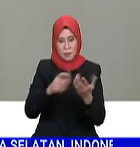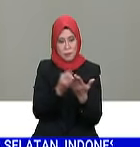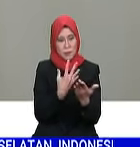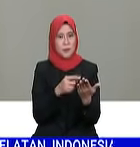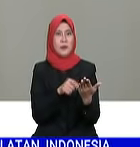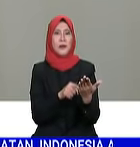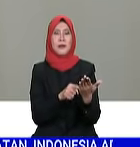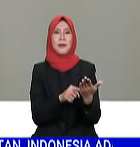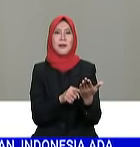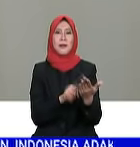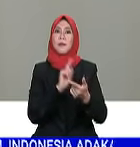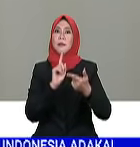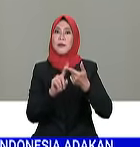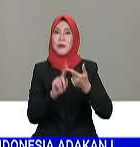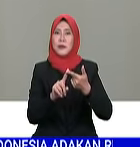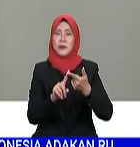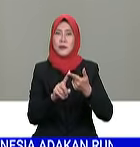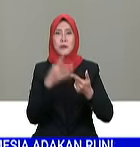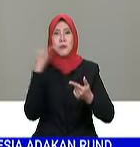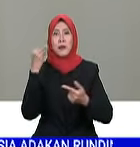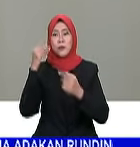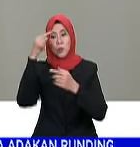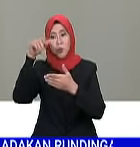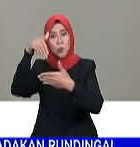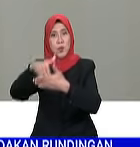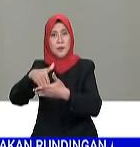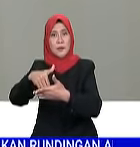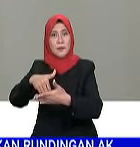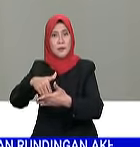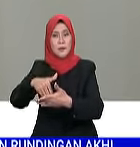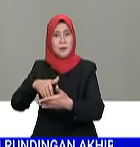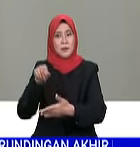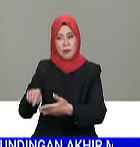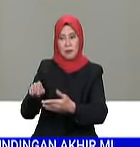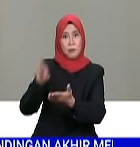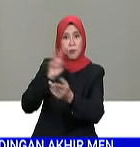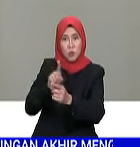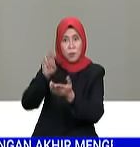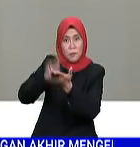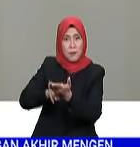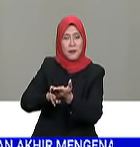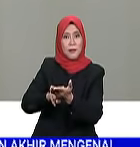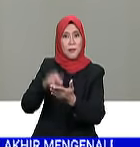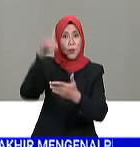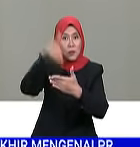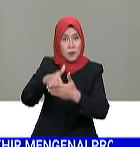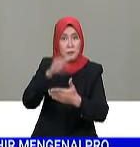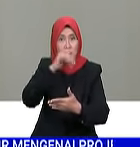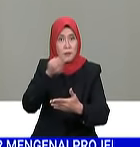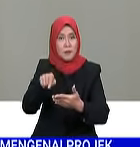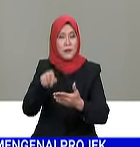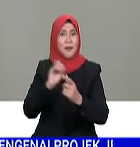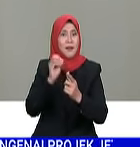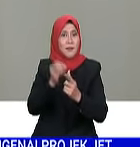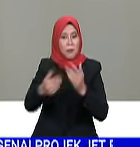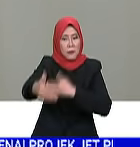sebagainya. Yang kedua, kalau dia balik untuk mengundi, adakah dia pengundi yang mendaftar betul di sini? takut